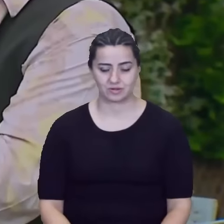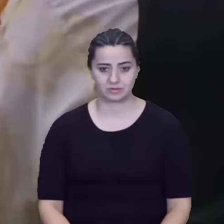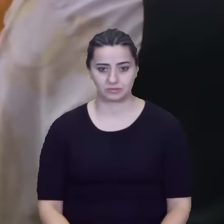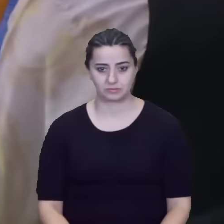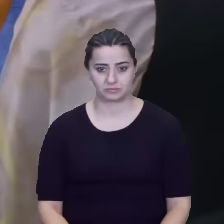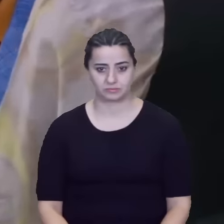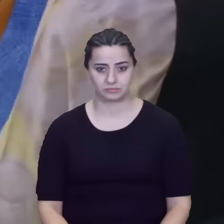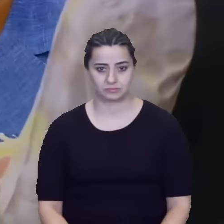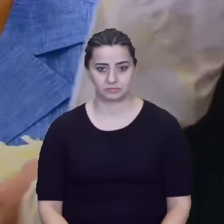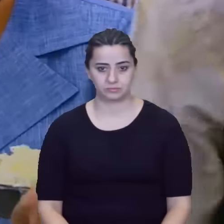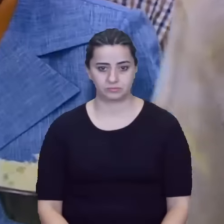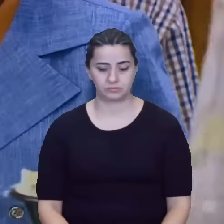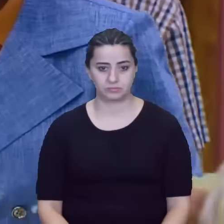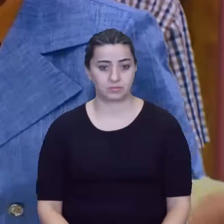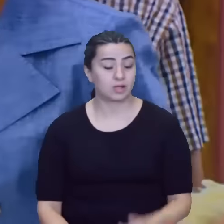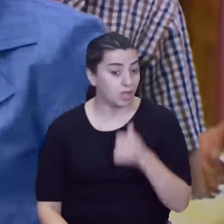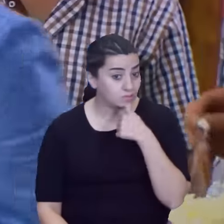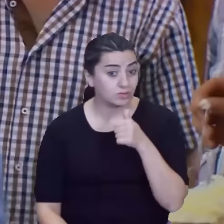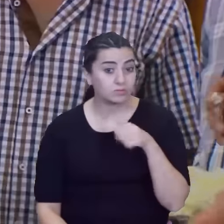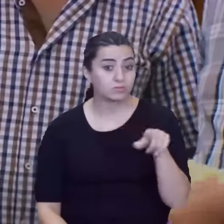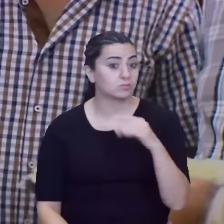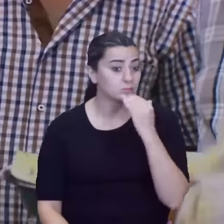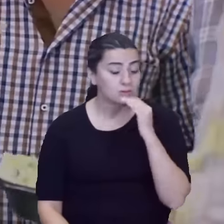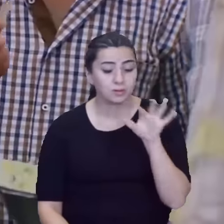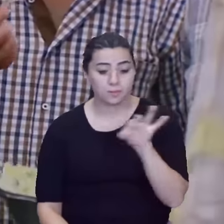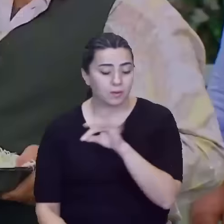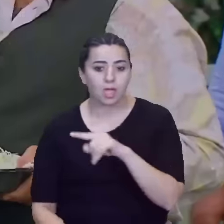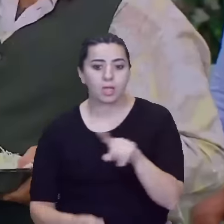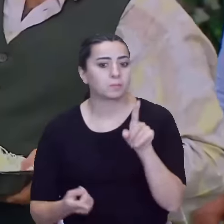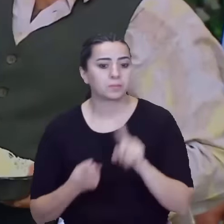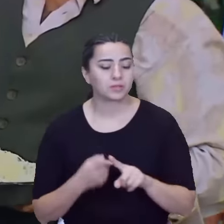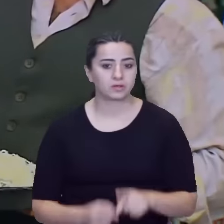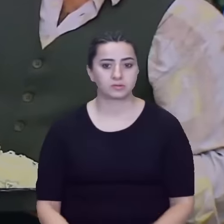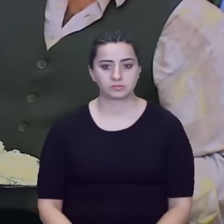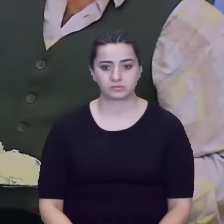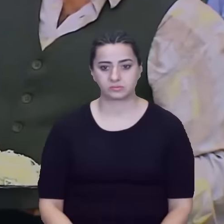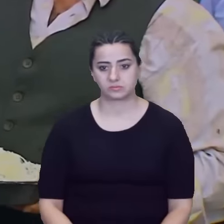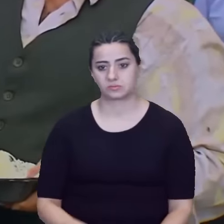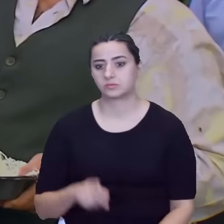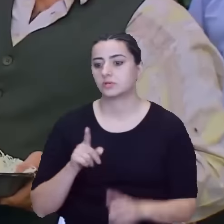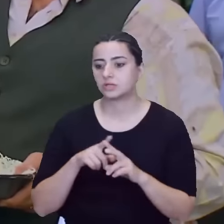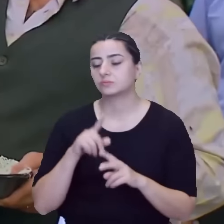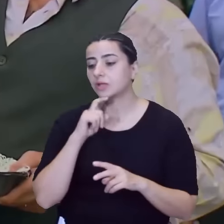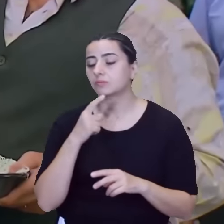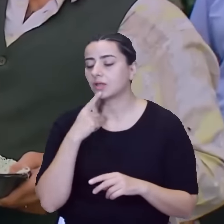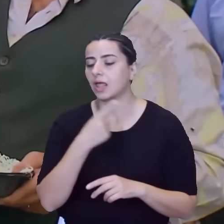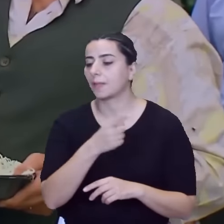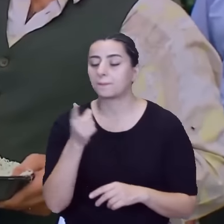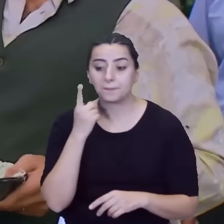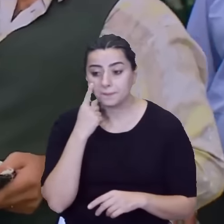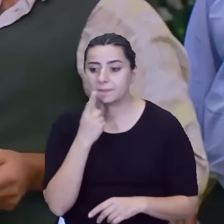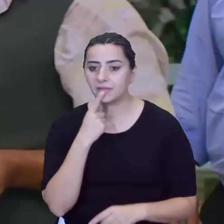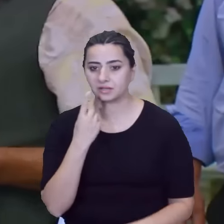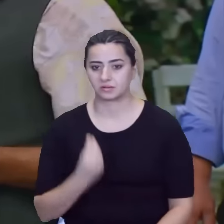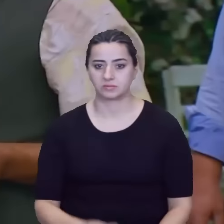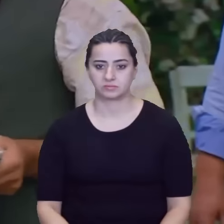bol. Abi herkes bütün peynirlerin tadına bakarsa biter bunlar. Onu Necip dayım biler. Necip dayım dedi herkese tattıracaksan ol